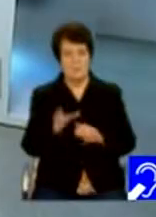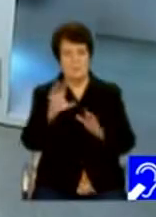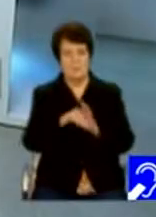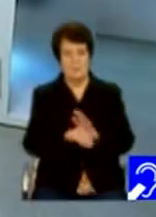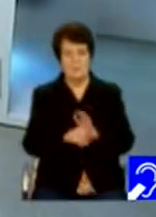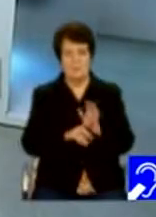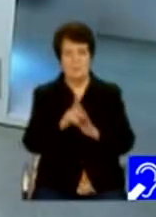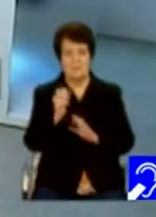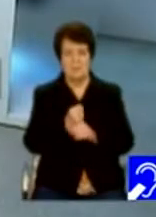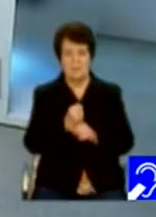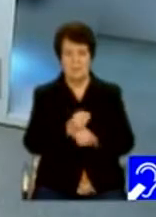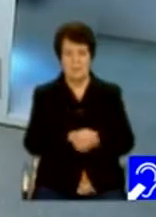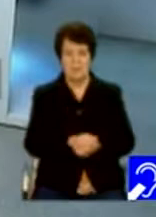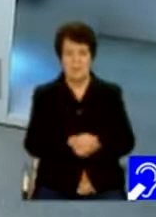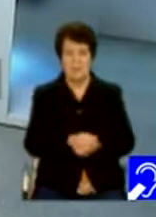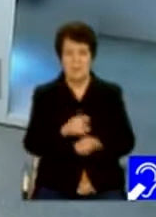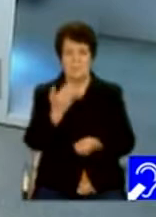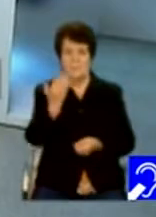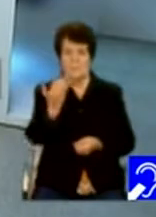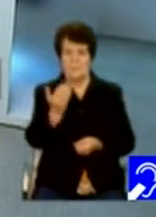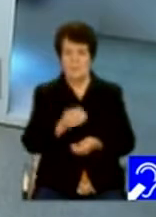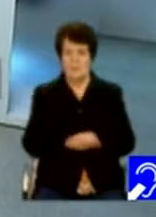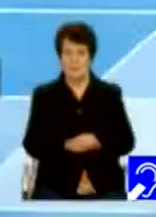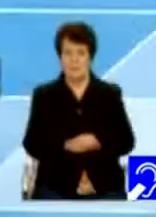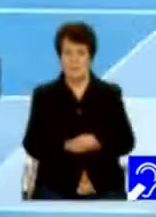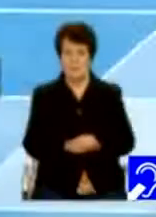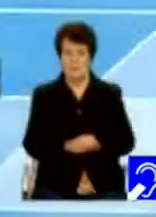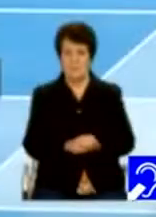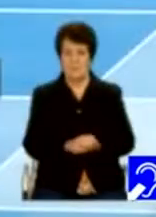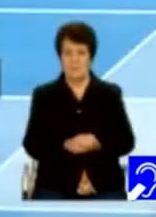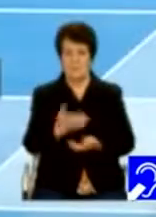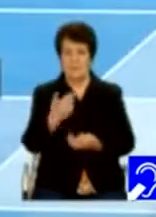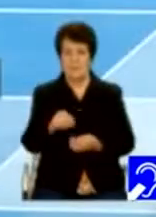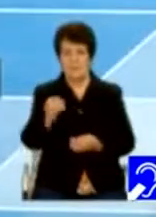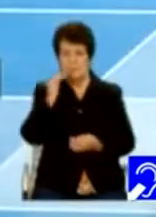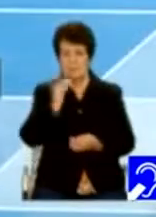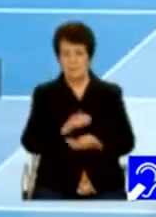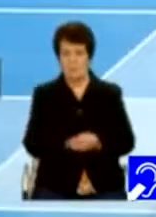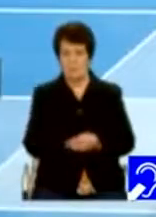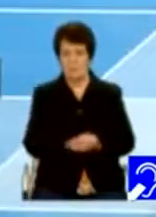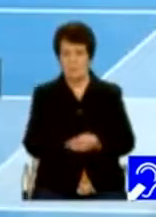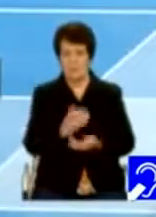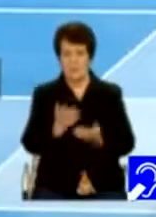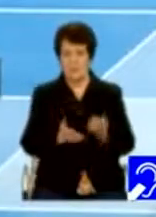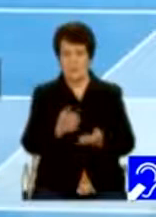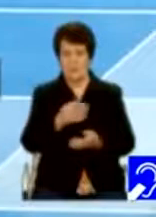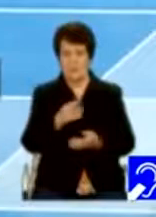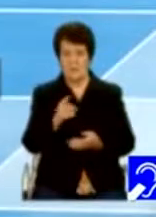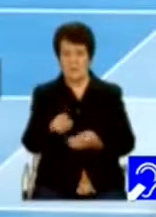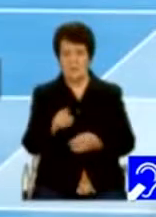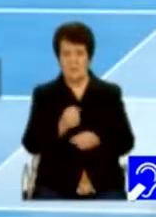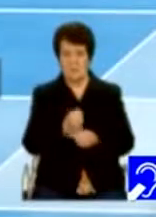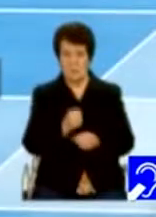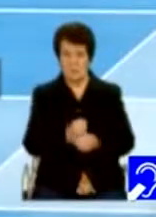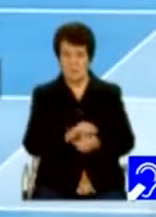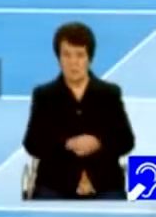în vigoare. Dumneavoastră nu ați răspuns la întrebare și ați folosit timpul în alte scopuri. V-ați asumat acest lucru. Nu